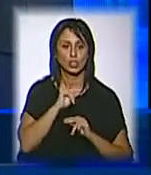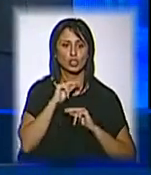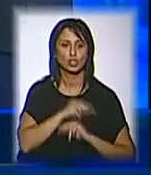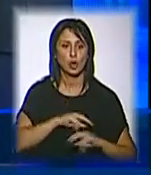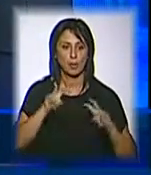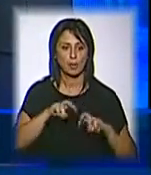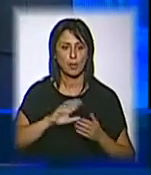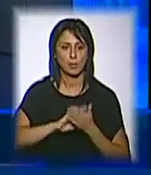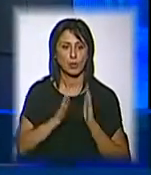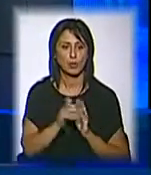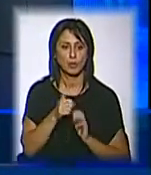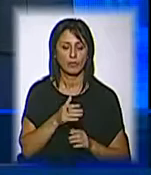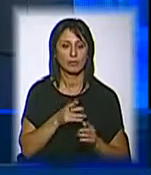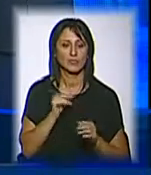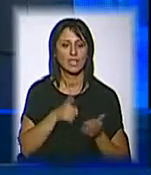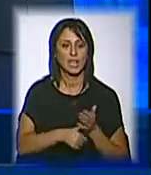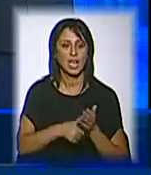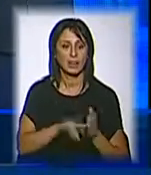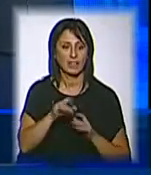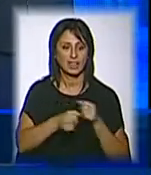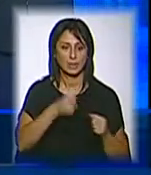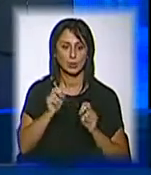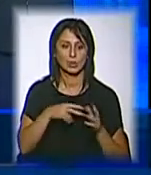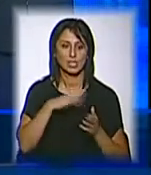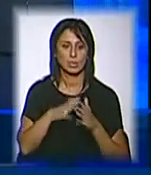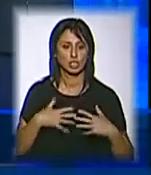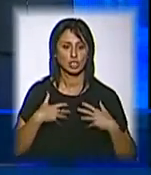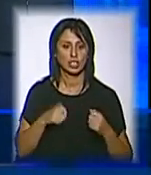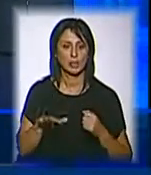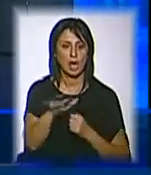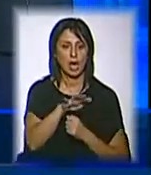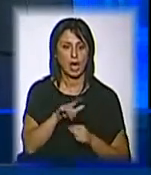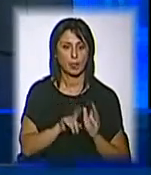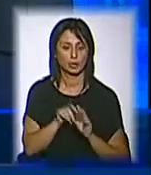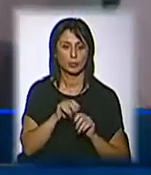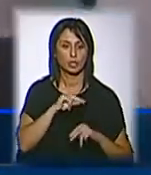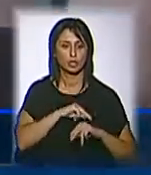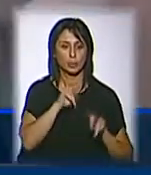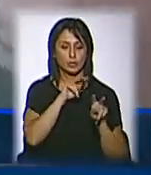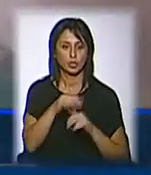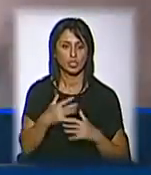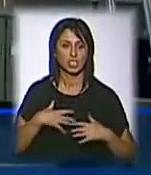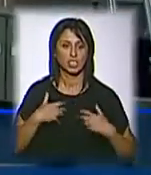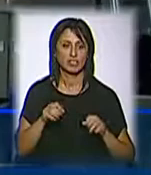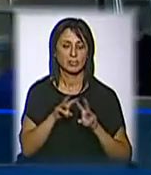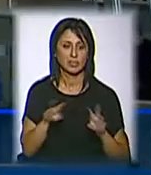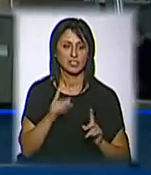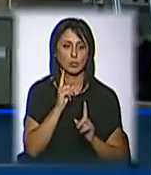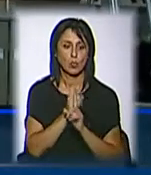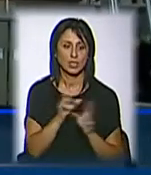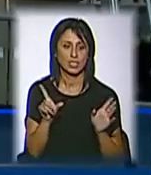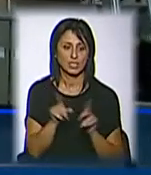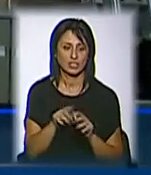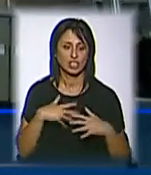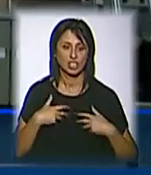შეისწავლის. სამსახურის მიზანია დაეხმაროს დამსაქმებელს უსაფრთხო და ჯანსაღი გარემოს შექმნაში. შრომის მონიტორები დღეს ჯანდაცვის მინისტრის